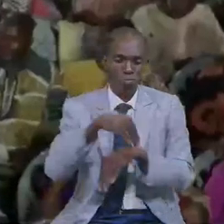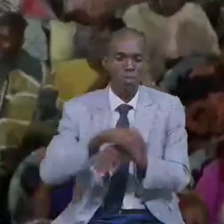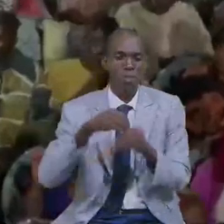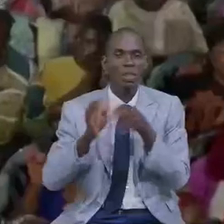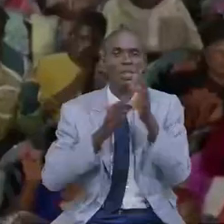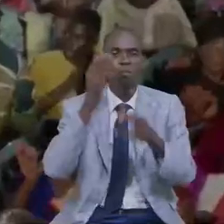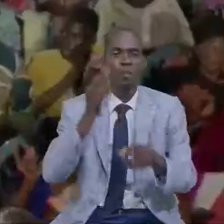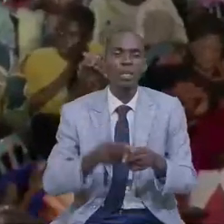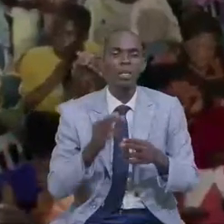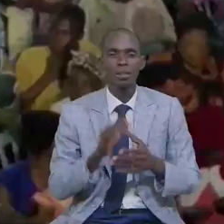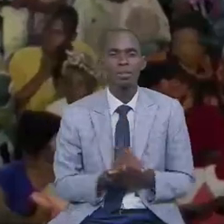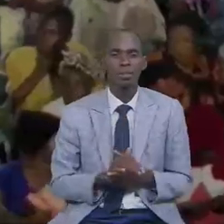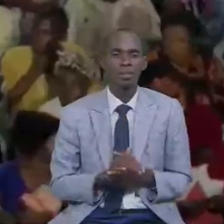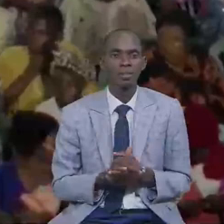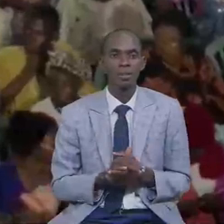Jésus.